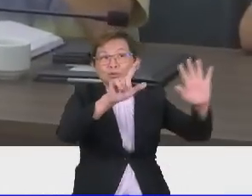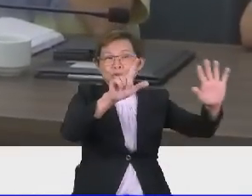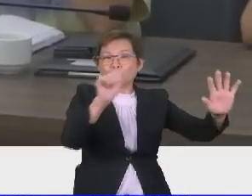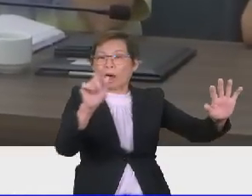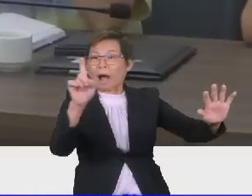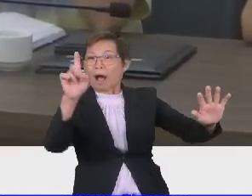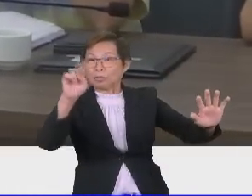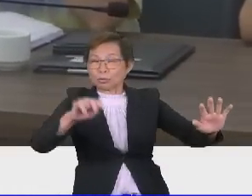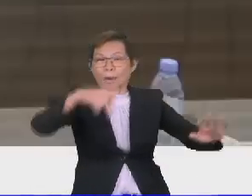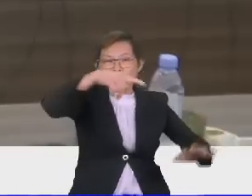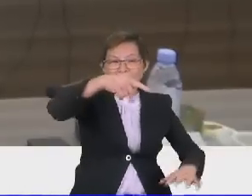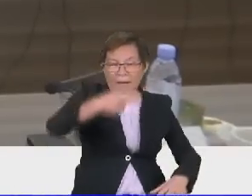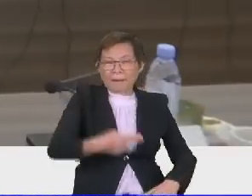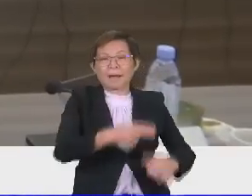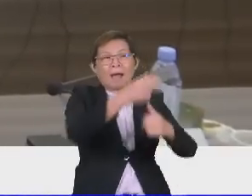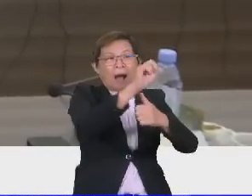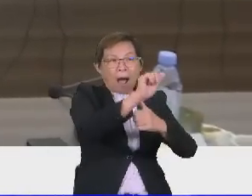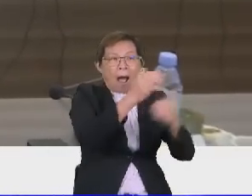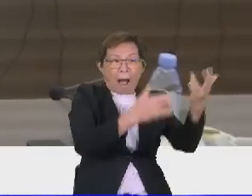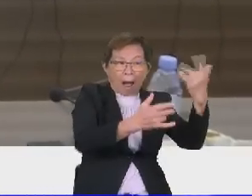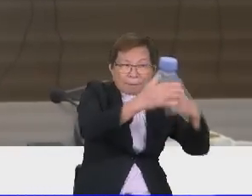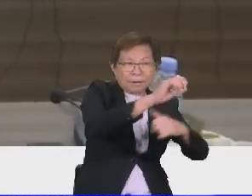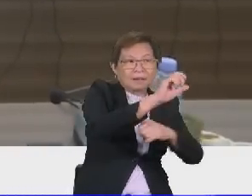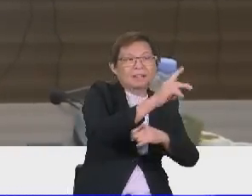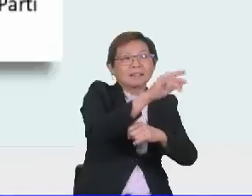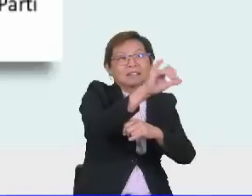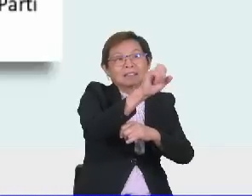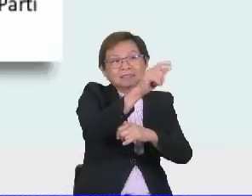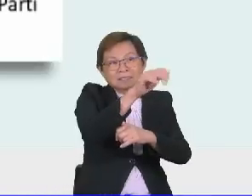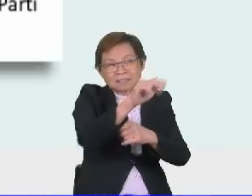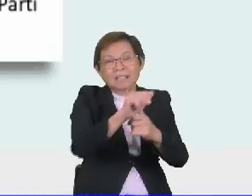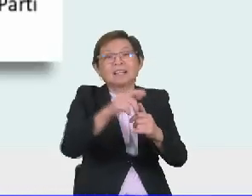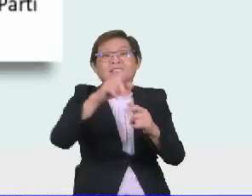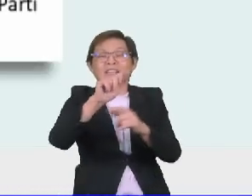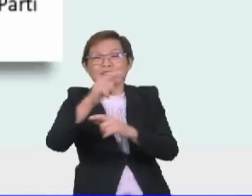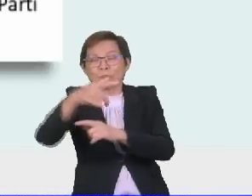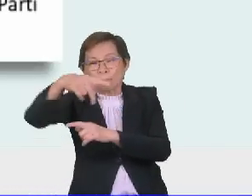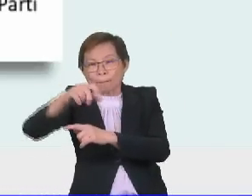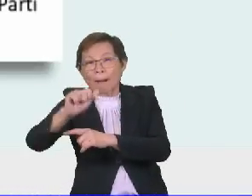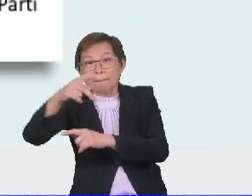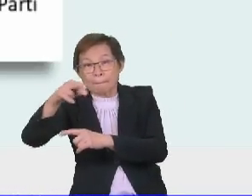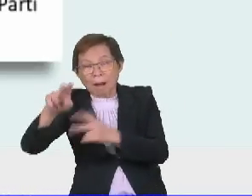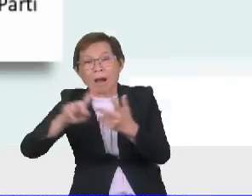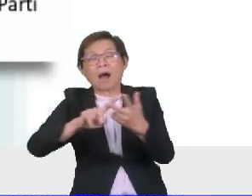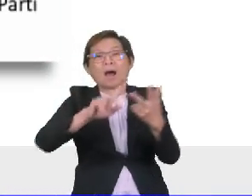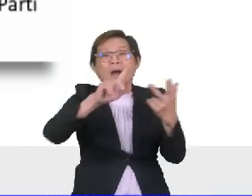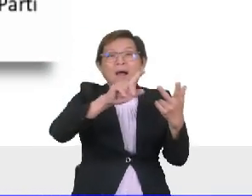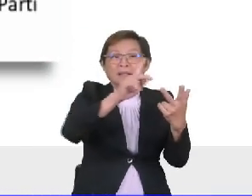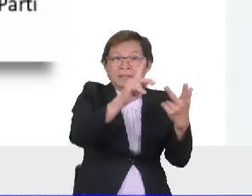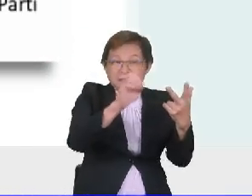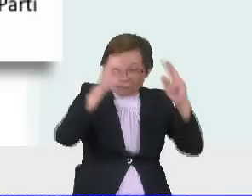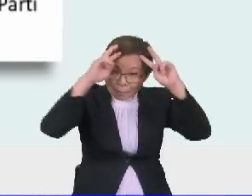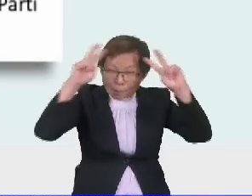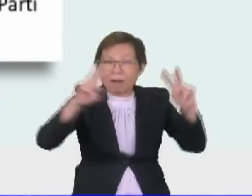mereka terdiri dari pada adonan api-api Datuk Kristina Lium Aduh Tanjung papat Datuk pun funging Adun